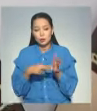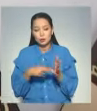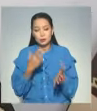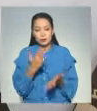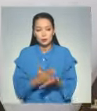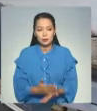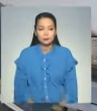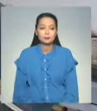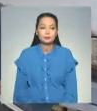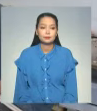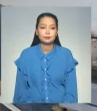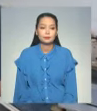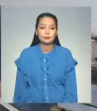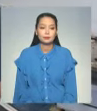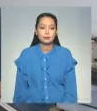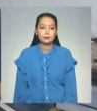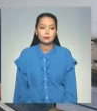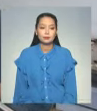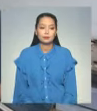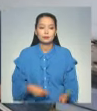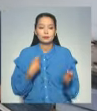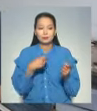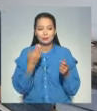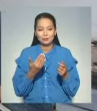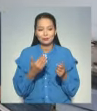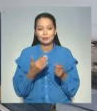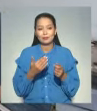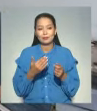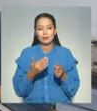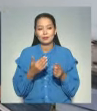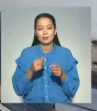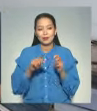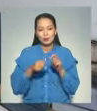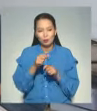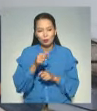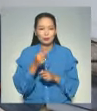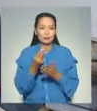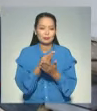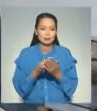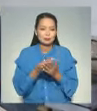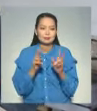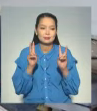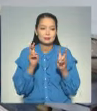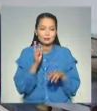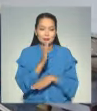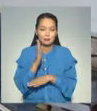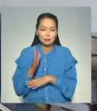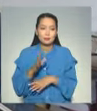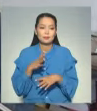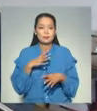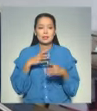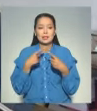Қайыңнан, сосын жаңғақтан, үйеңкіден жерлік, кейбір